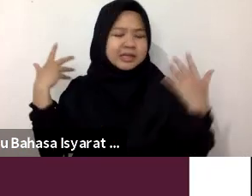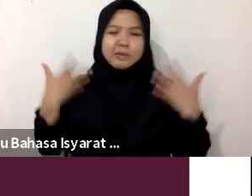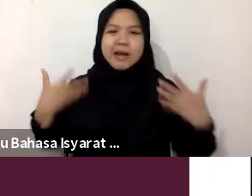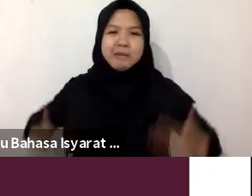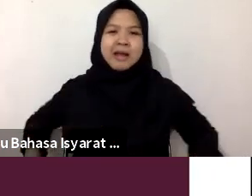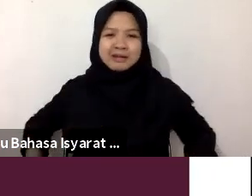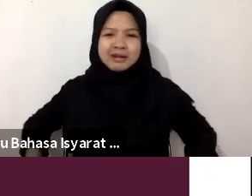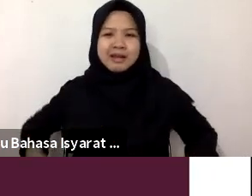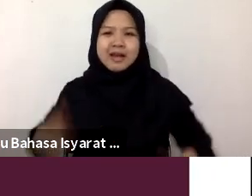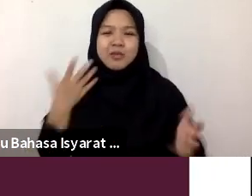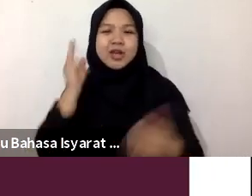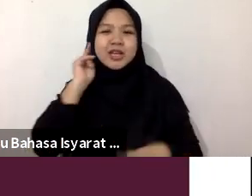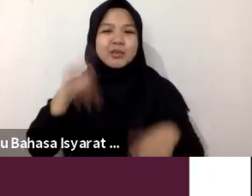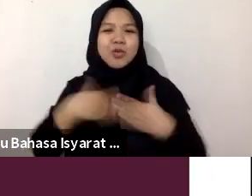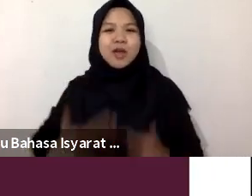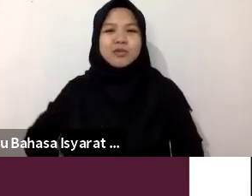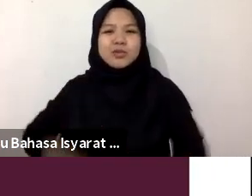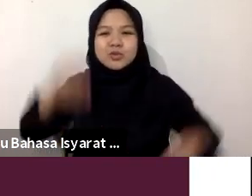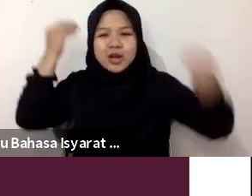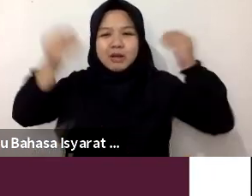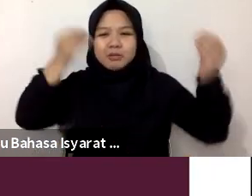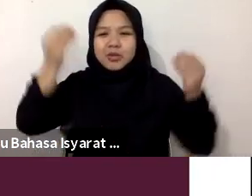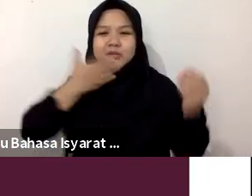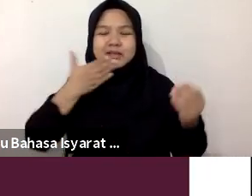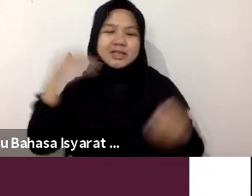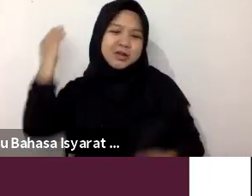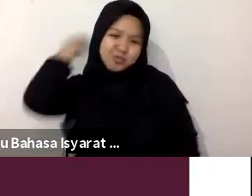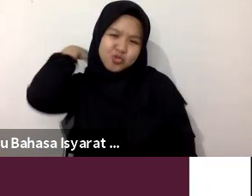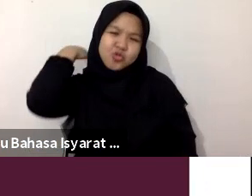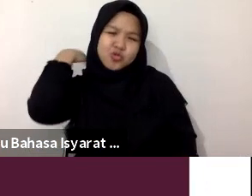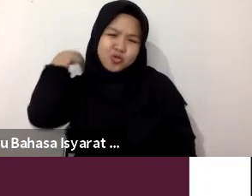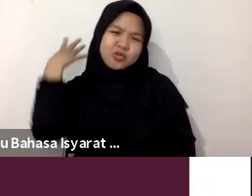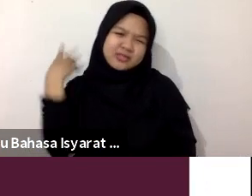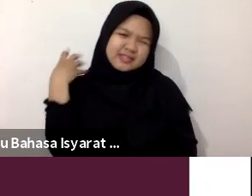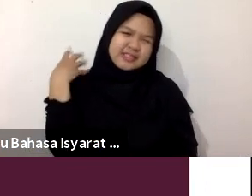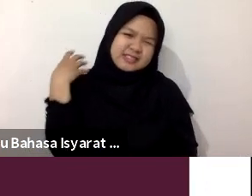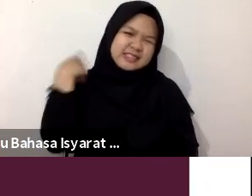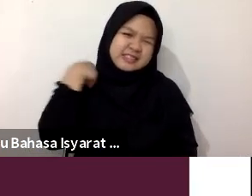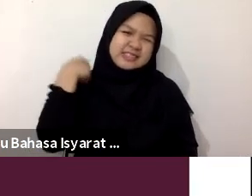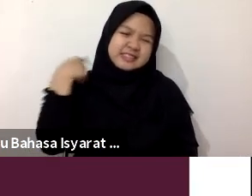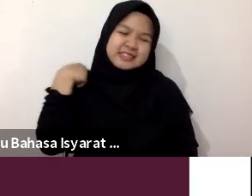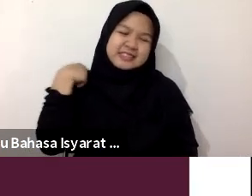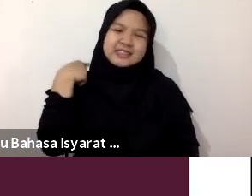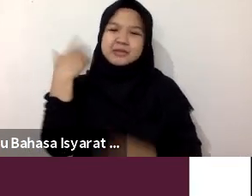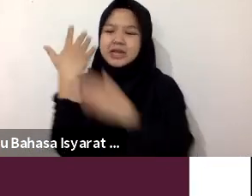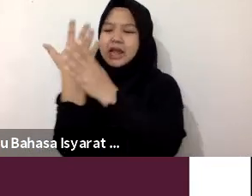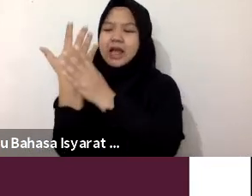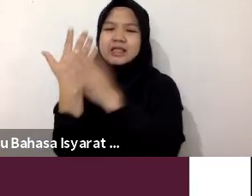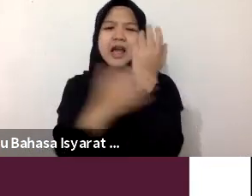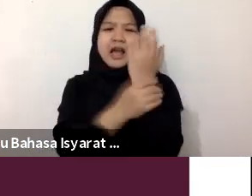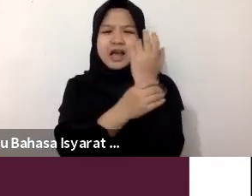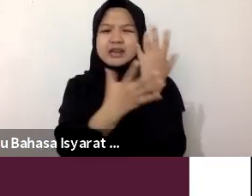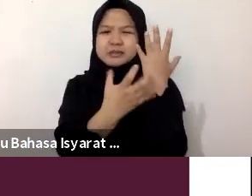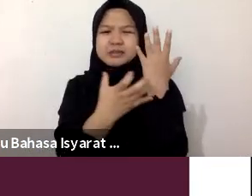dan mungkin untuk ibu hamil jadi bingung ya. Biasanya nyeri punggung juga, nyeri pergelangan tangan, biasanya kaki